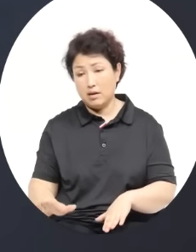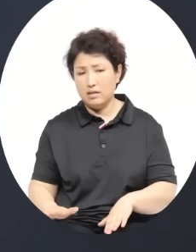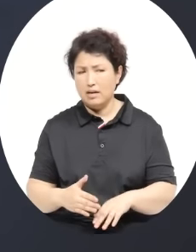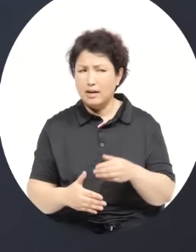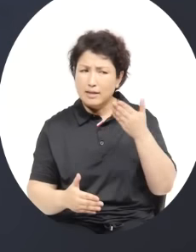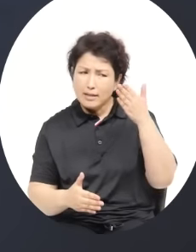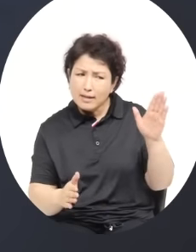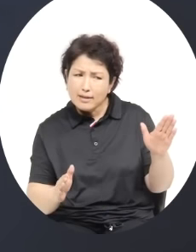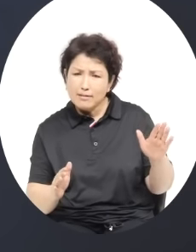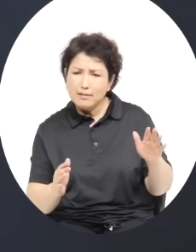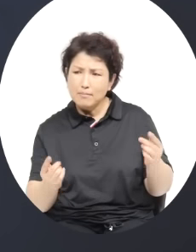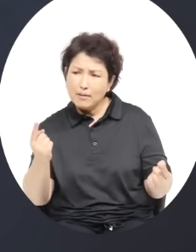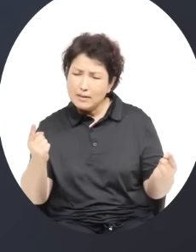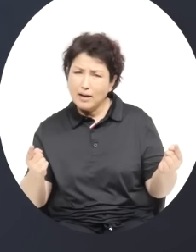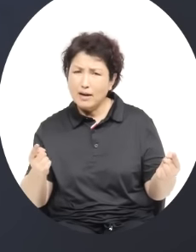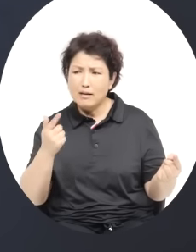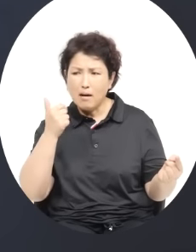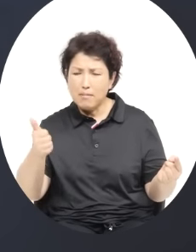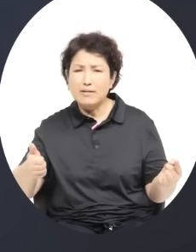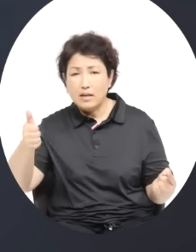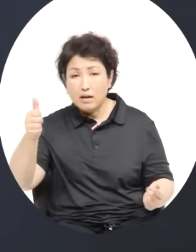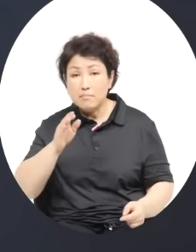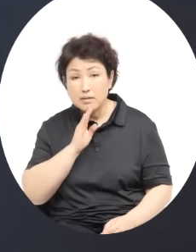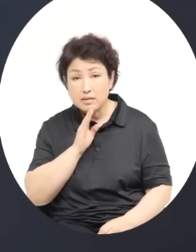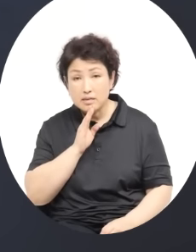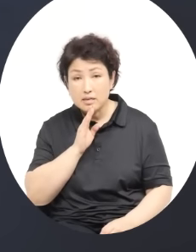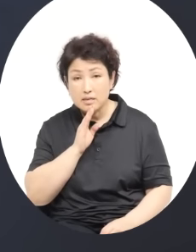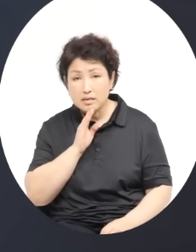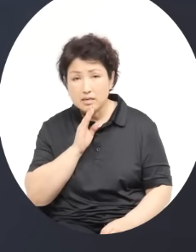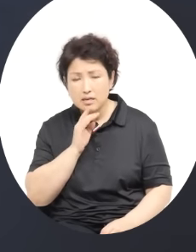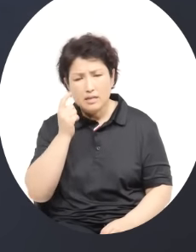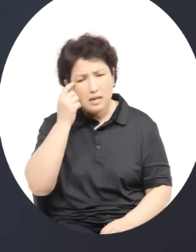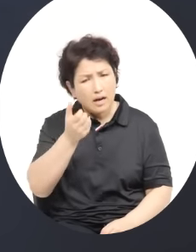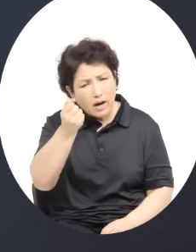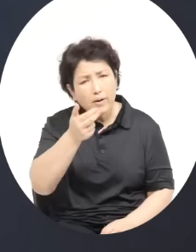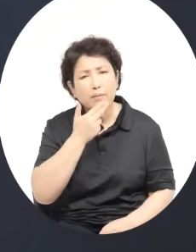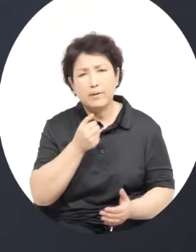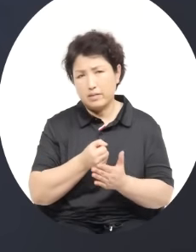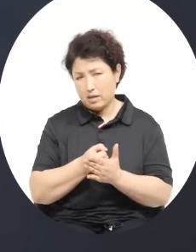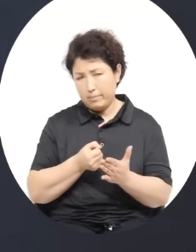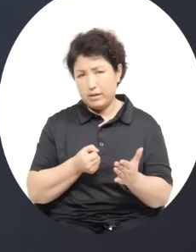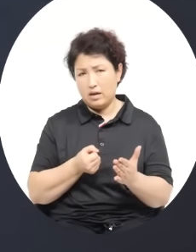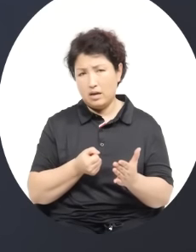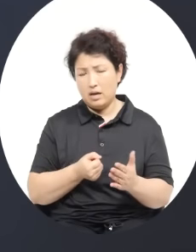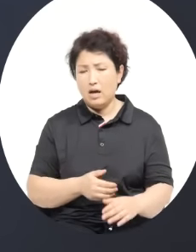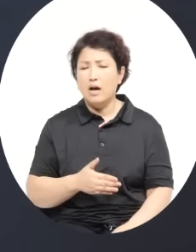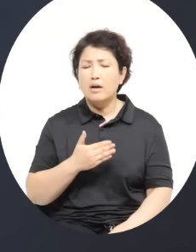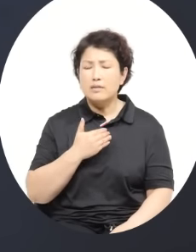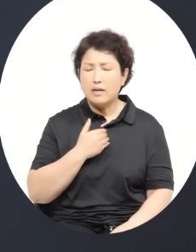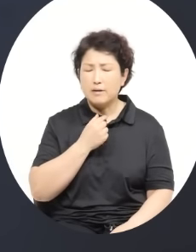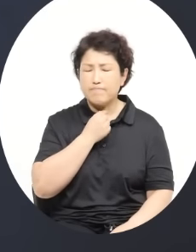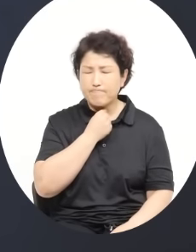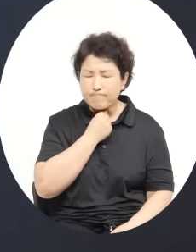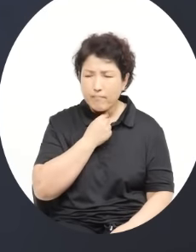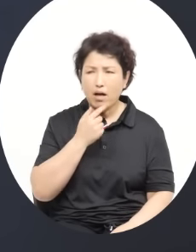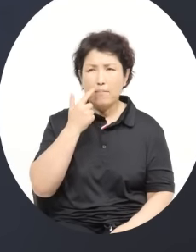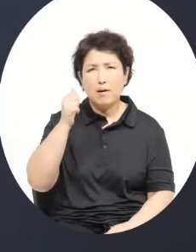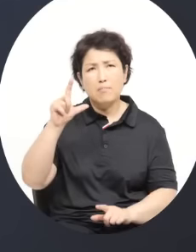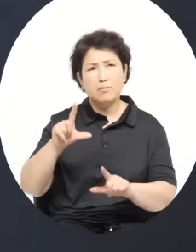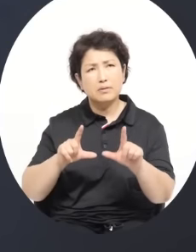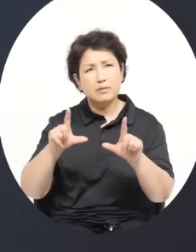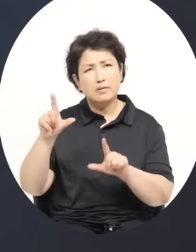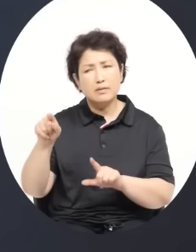남보다는 낫다. 이게 지금 딱 관점이 안 잡혀서 생기는 문제예요. 내가 원하는 아버지는